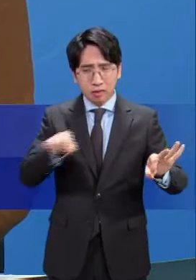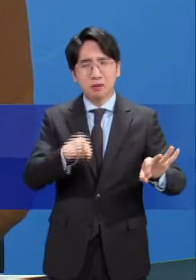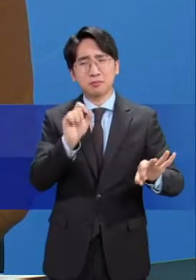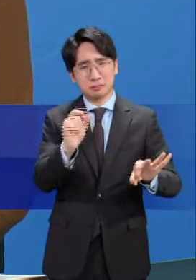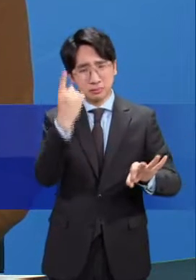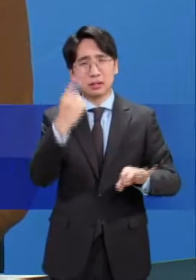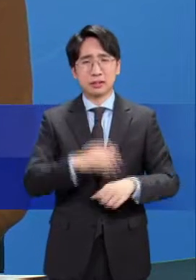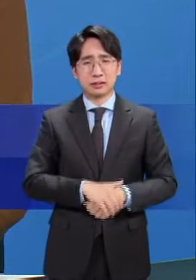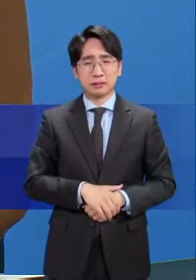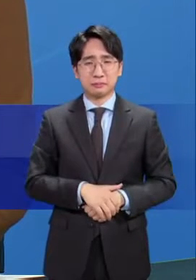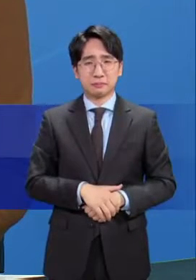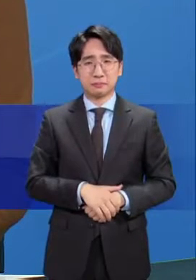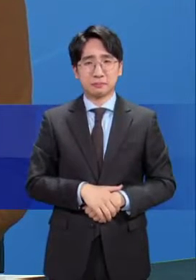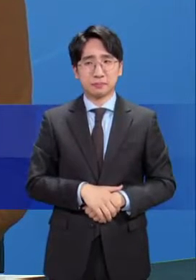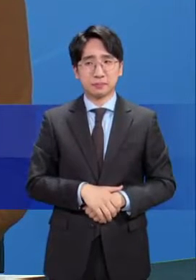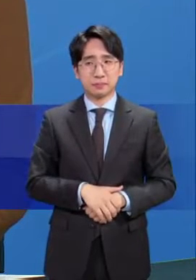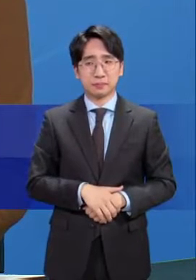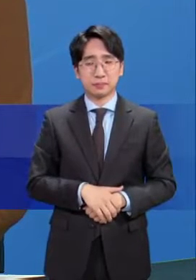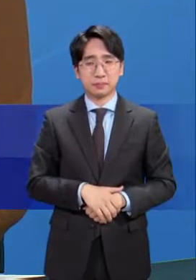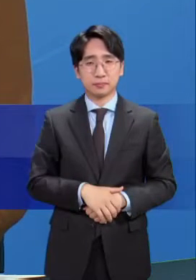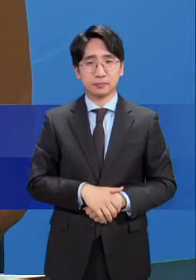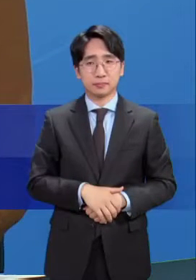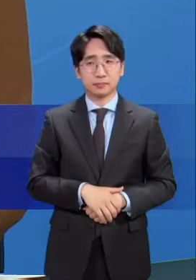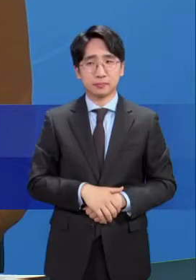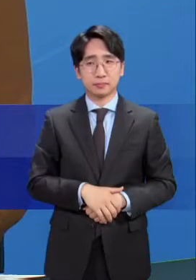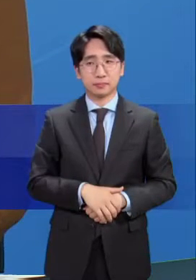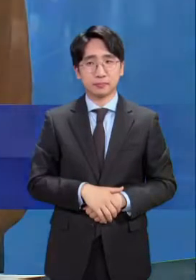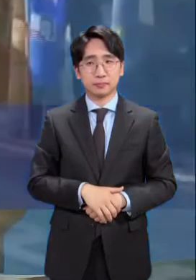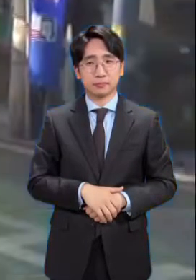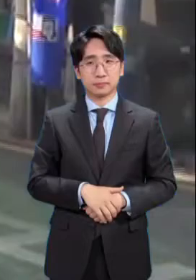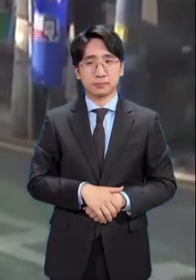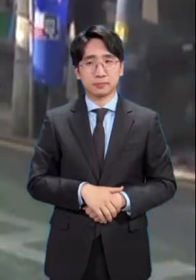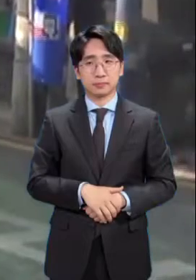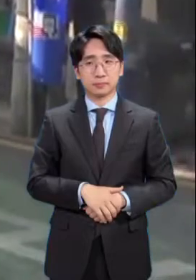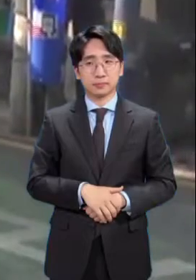확인됐습니다. 김대호 기자가 취재했습니다.